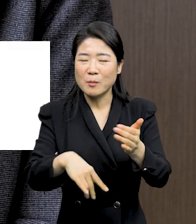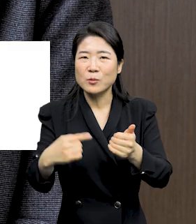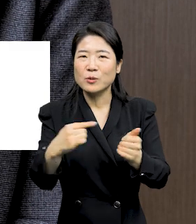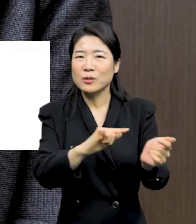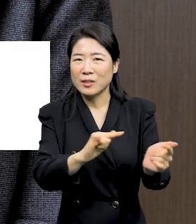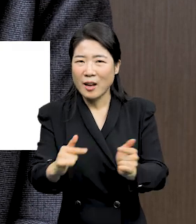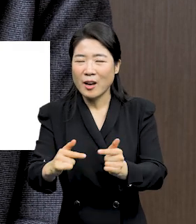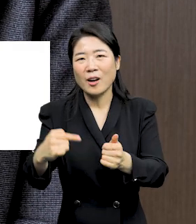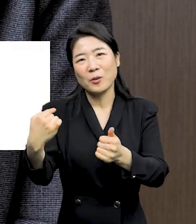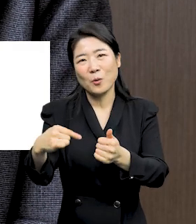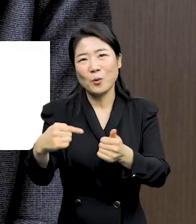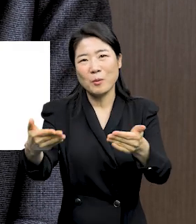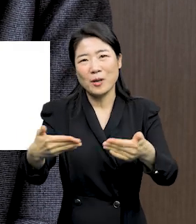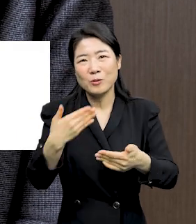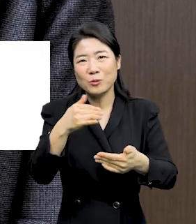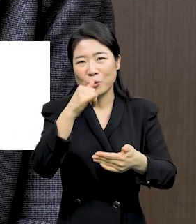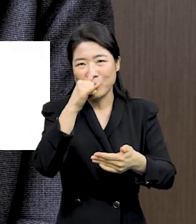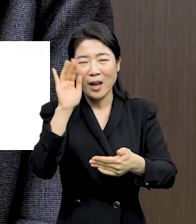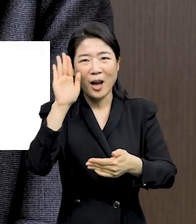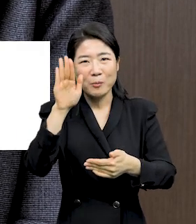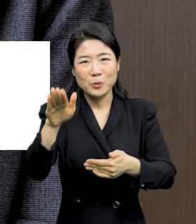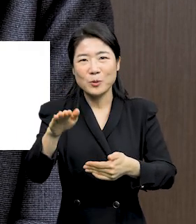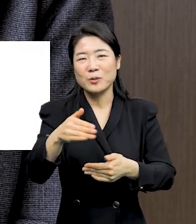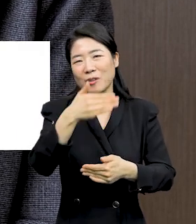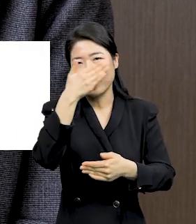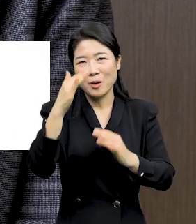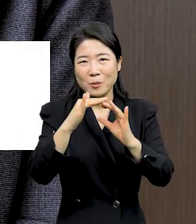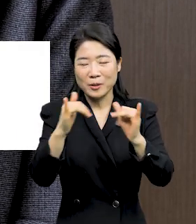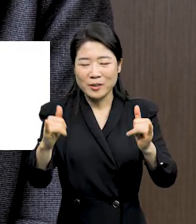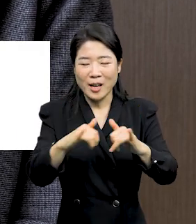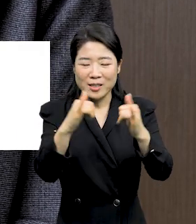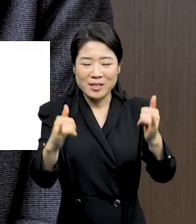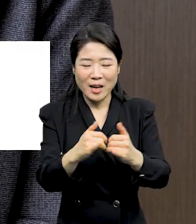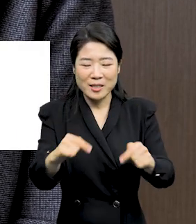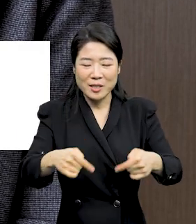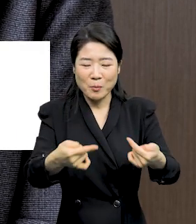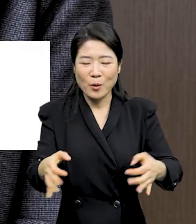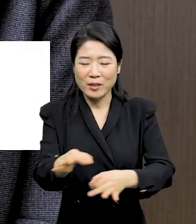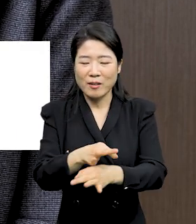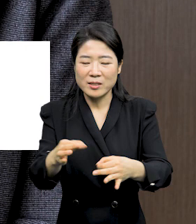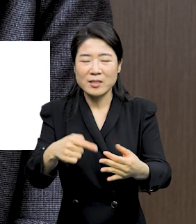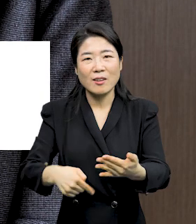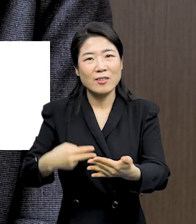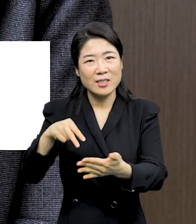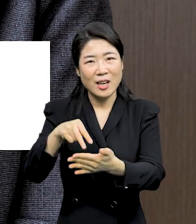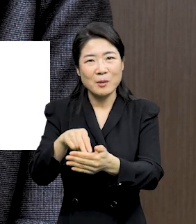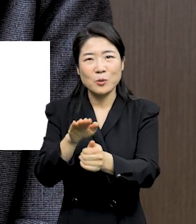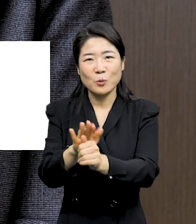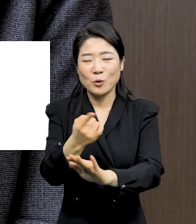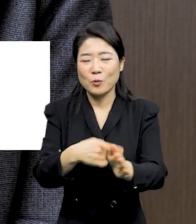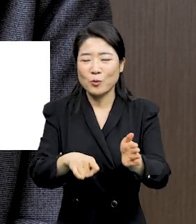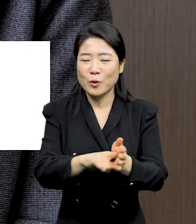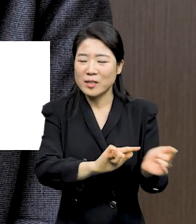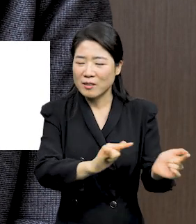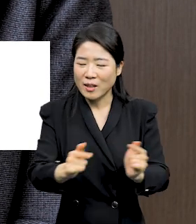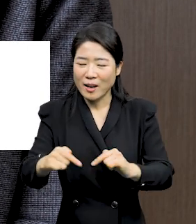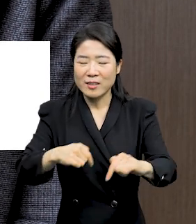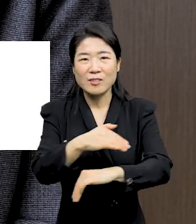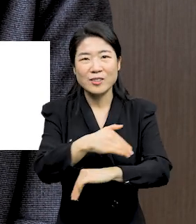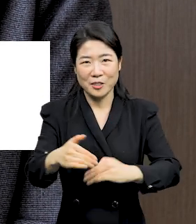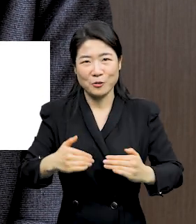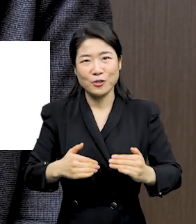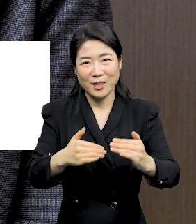금융 교육을 받을 수 있도록 하는데요. 앞으로도 청년의 사회 진출과 경제적 자립을 돕기 위해 다양한